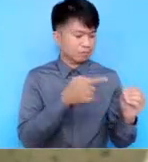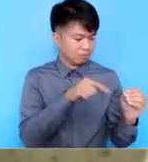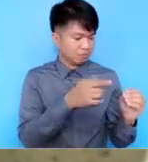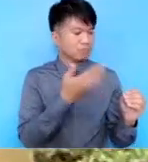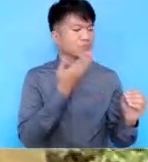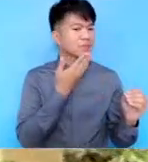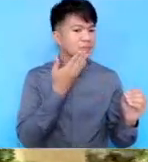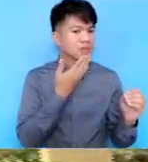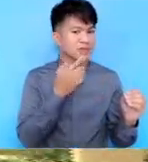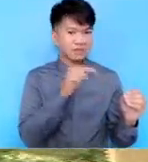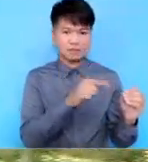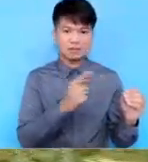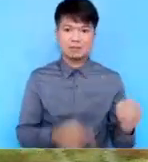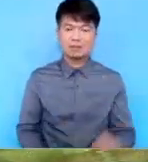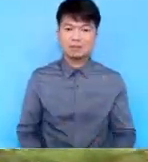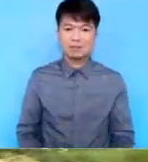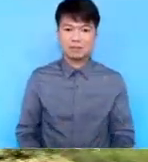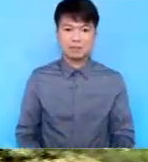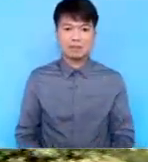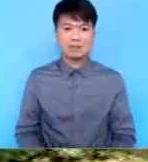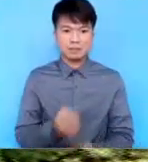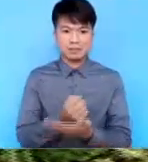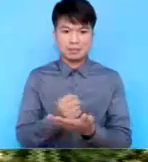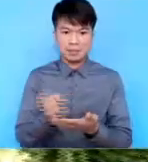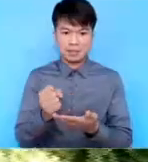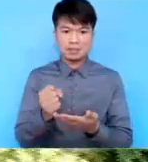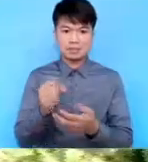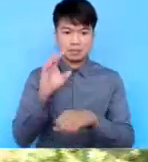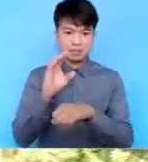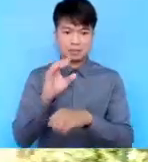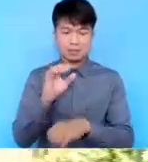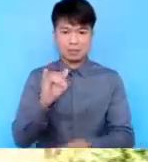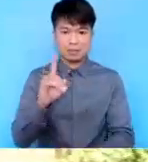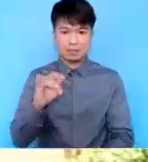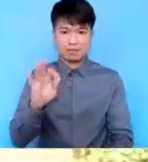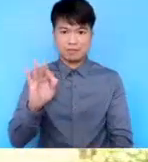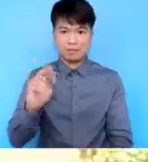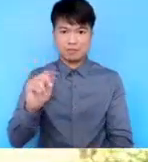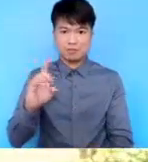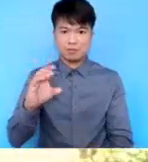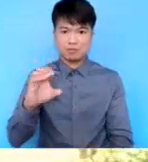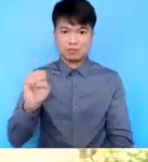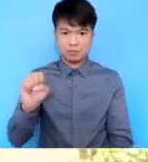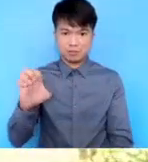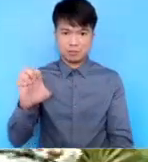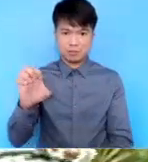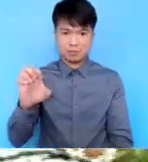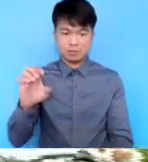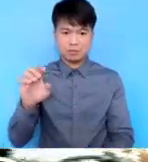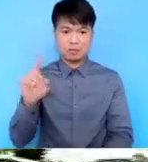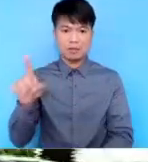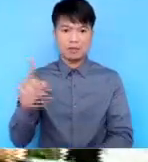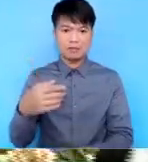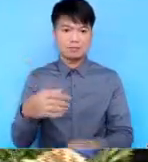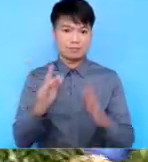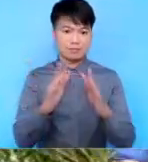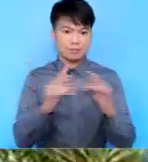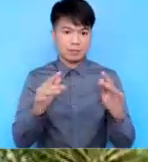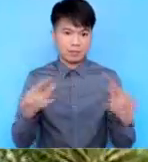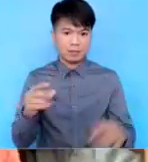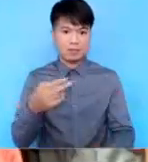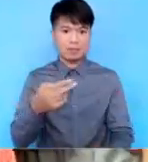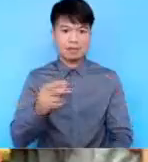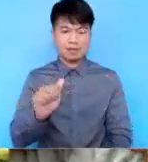San Ildefonso de Toledo Parish, ang trade fair na isa sa highlights ng Hane Festival ng Tanay. Ang Hane Festival